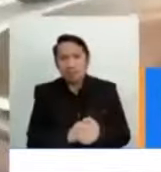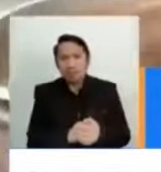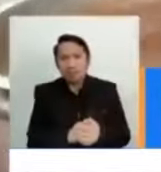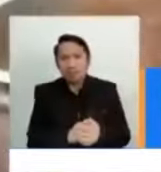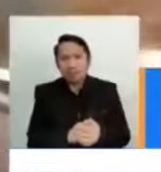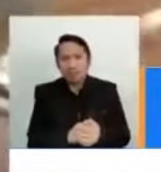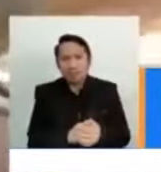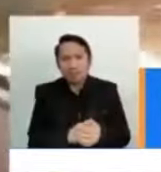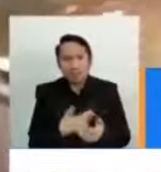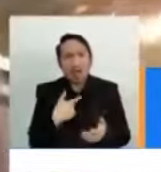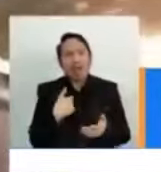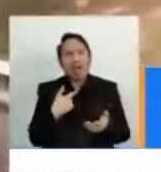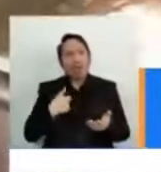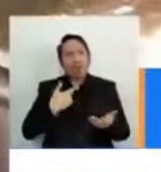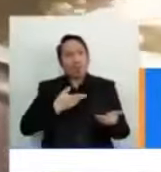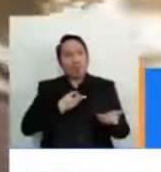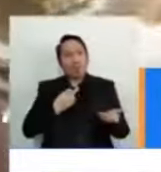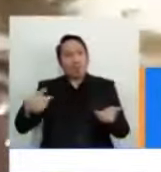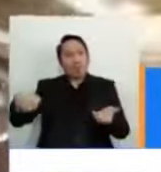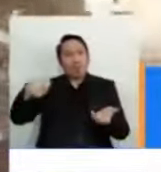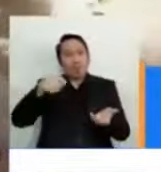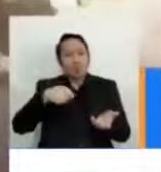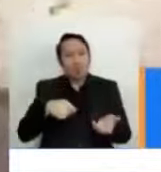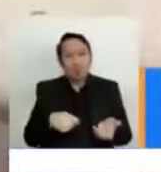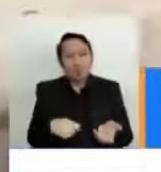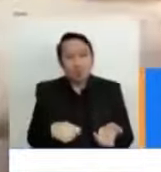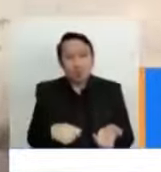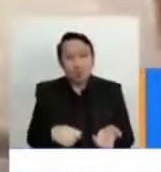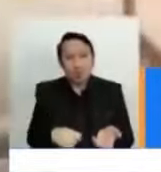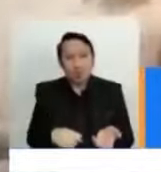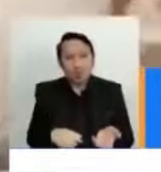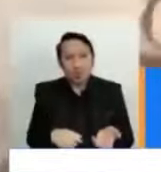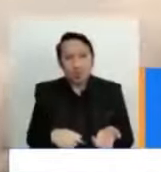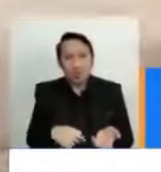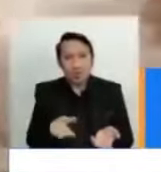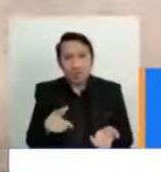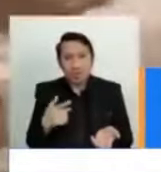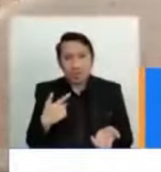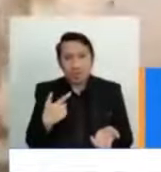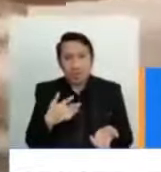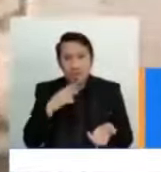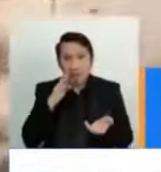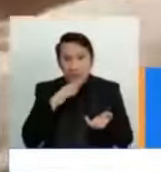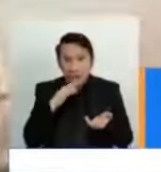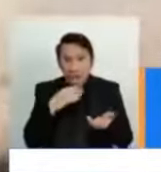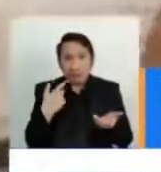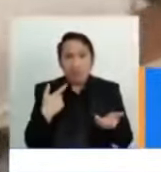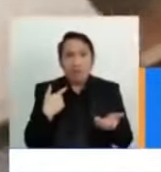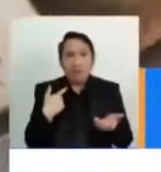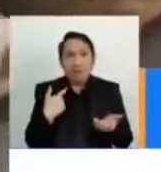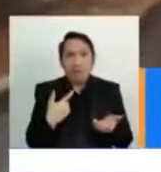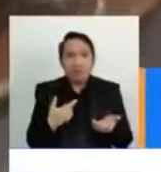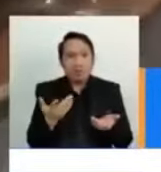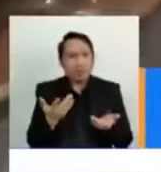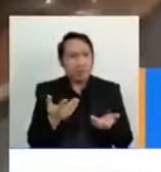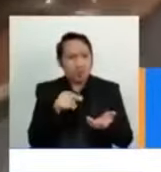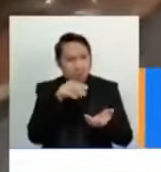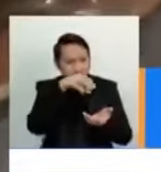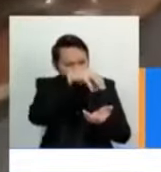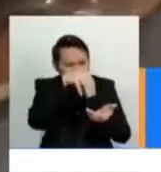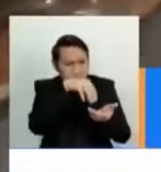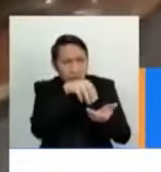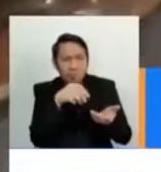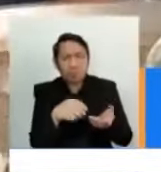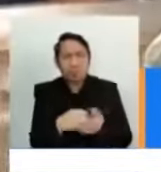ah, syempre. So makikita natin yung Paris mo. Ayan, may sili sa ibabaw. Ayan, may mga tapos ano, tuloy-tuloy, no? May anong oras kayo